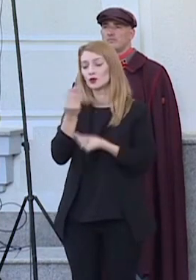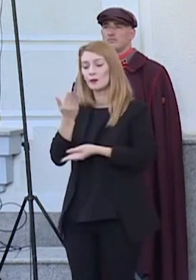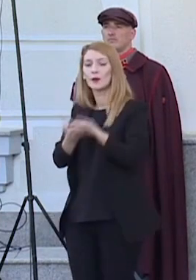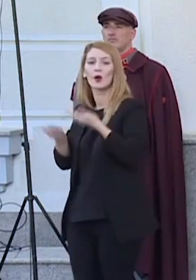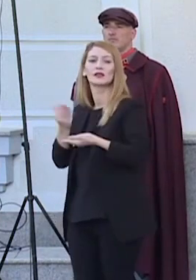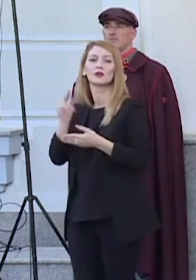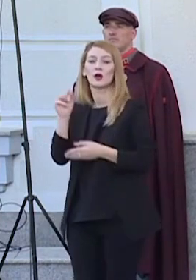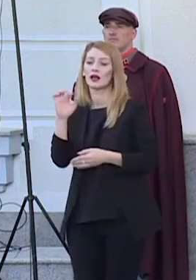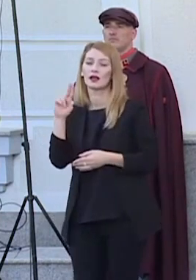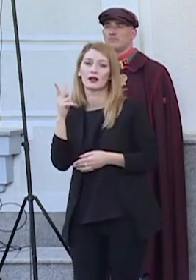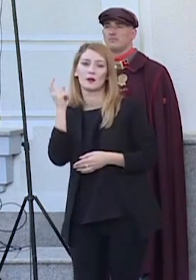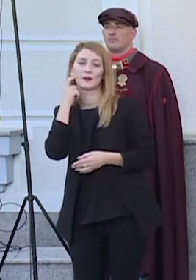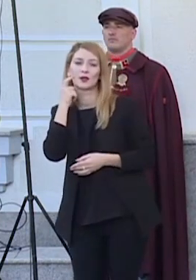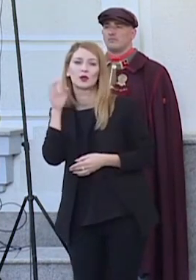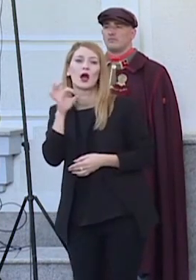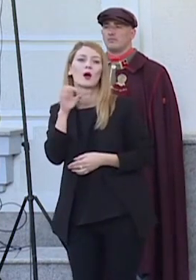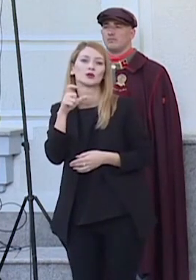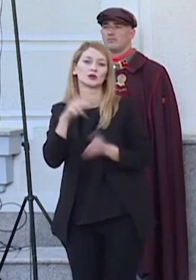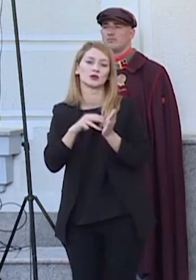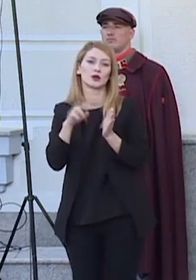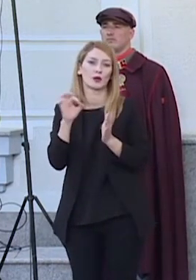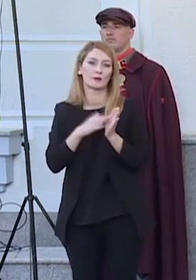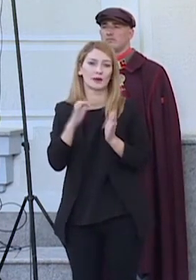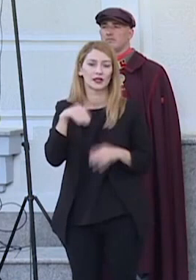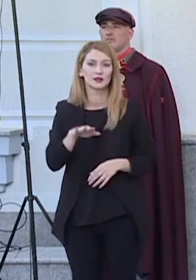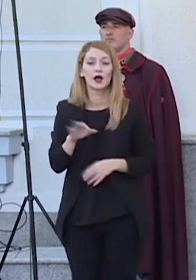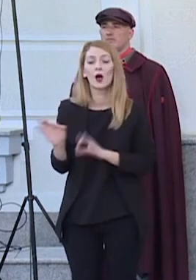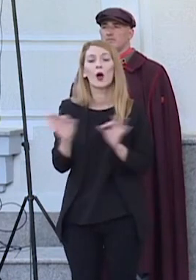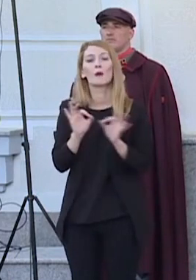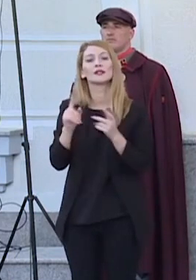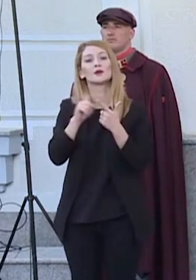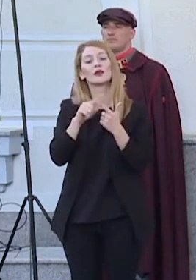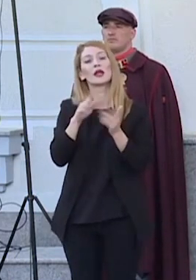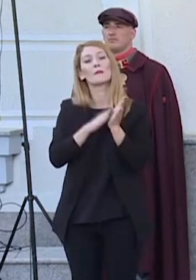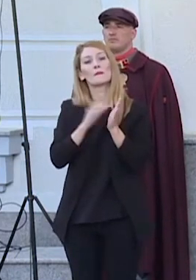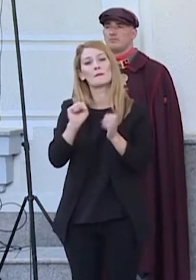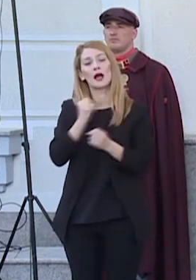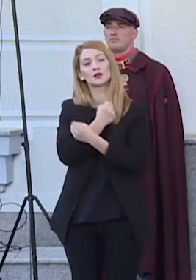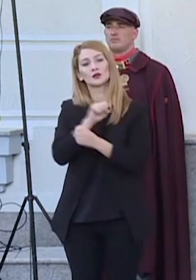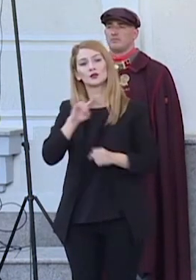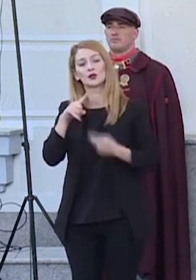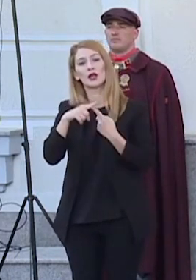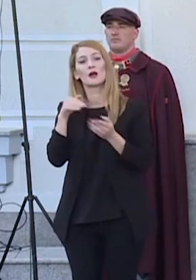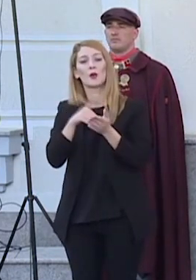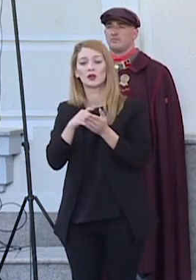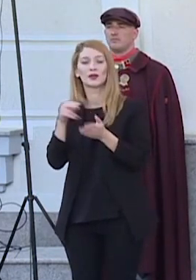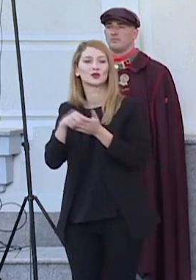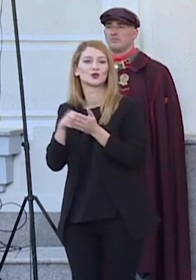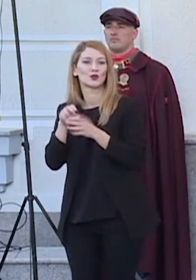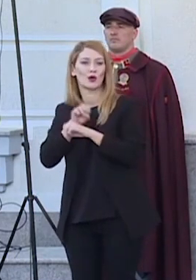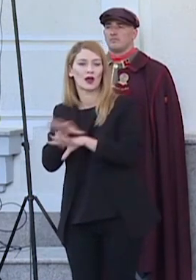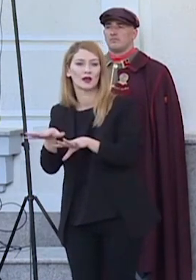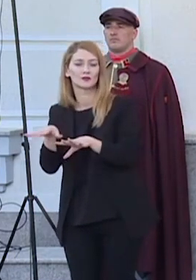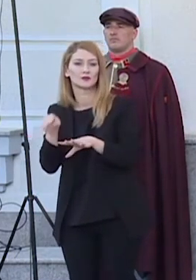во рек Битола и Осломе. Обезбедување на мазут, потребен за производство на електрична енергија